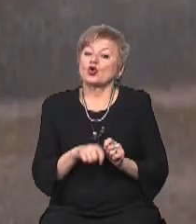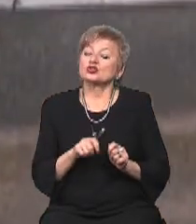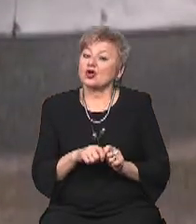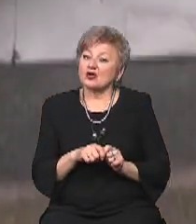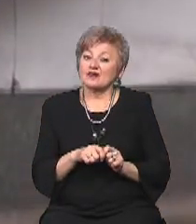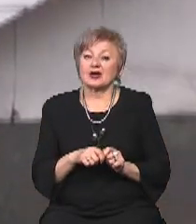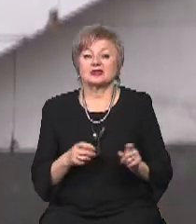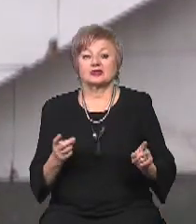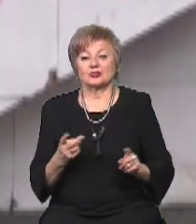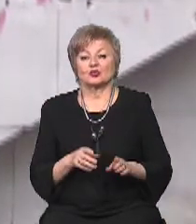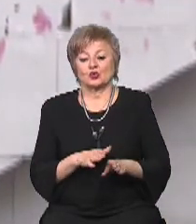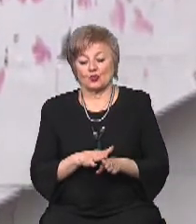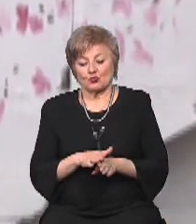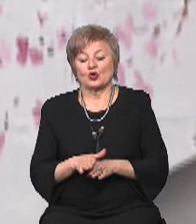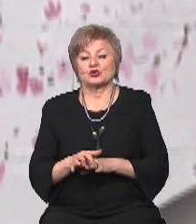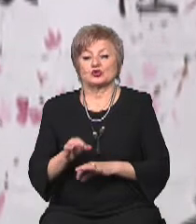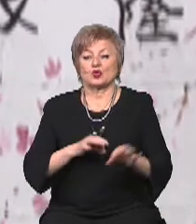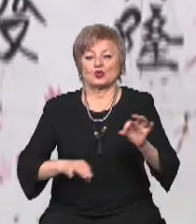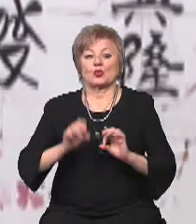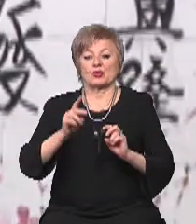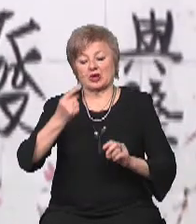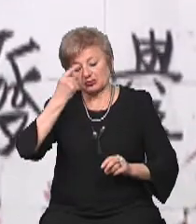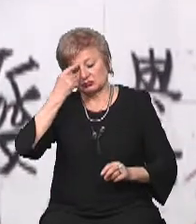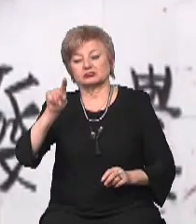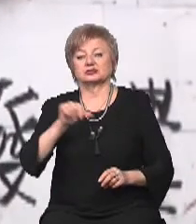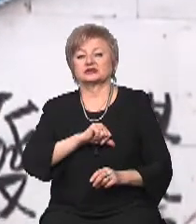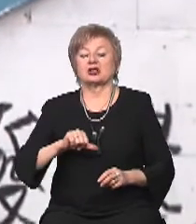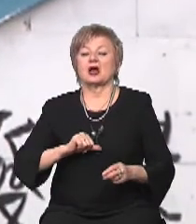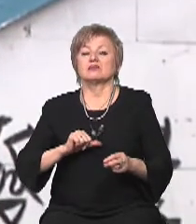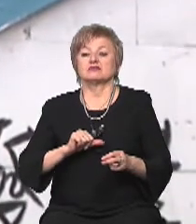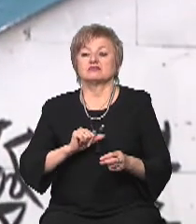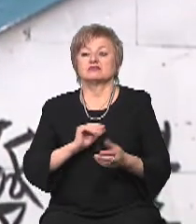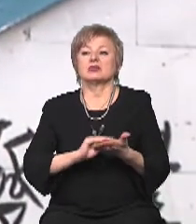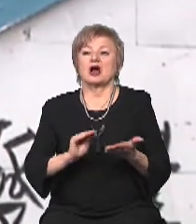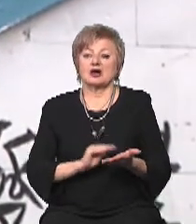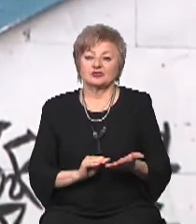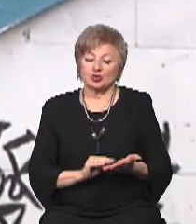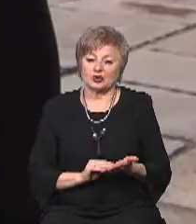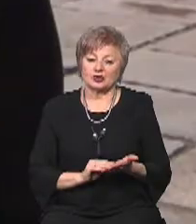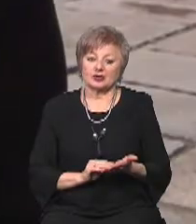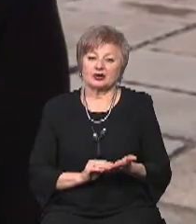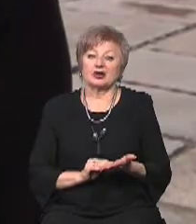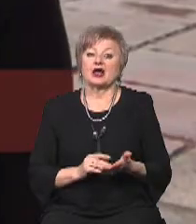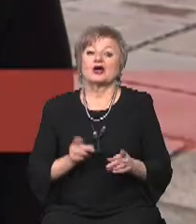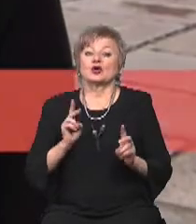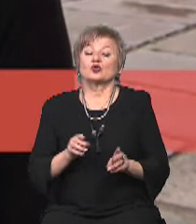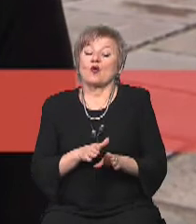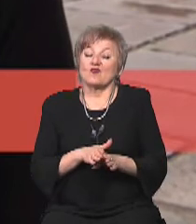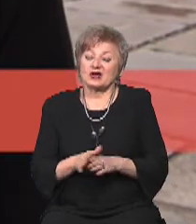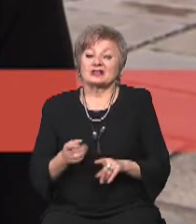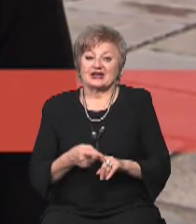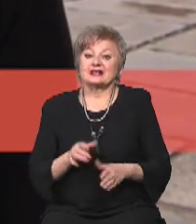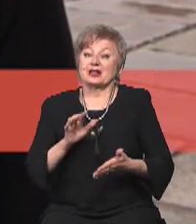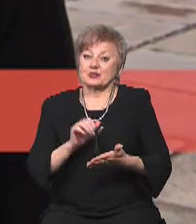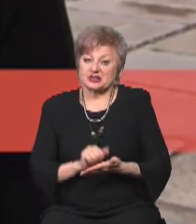аби вони втілили проєкт саме так, як замислив автор. Треба йти поряд з цими виконавцями, які займаються